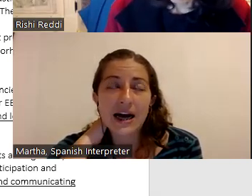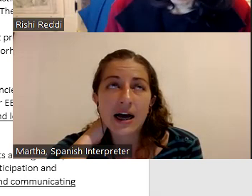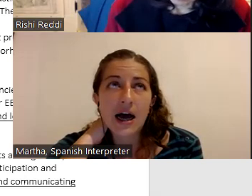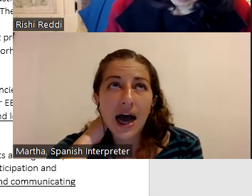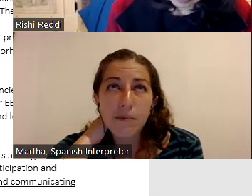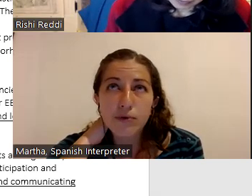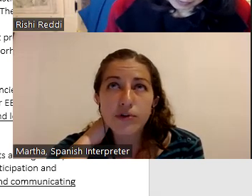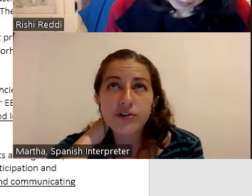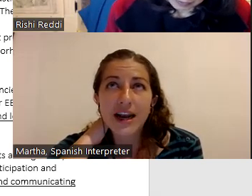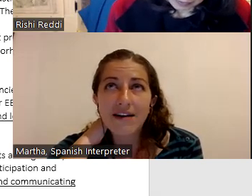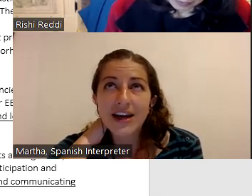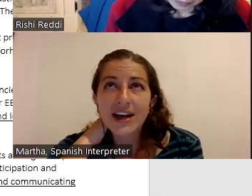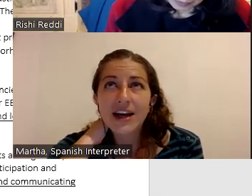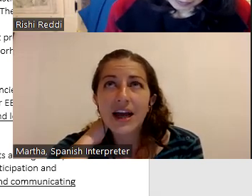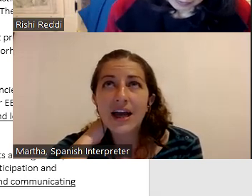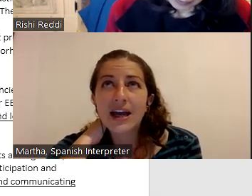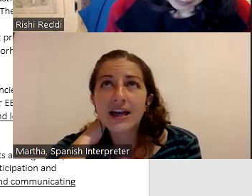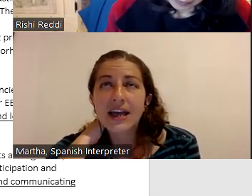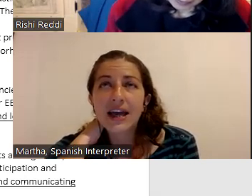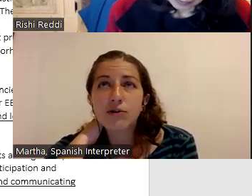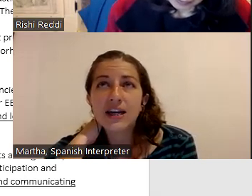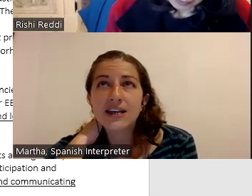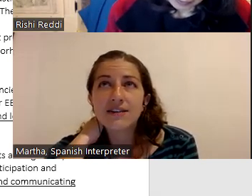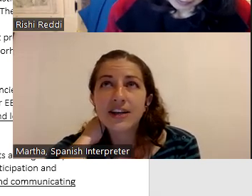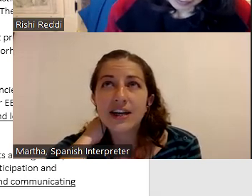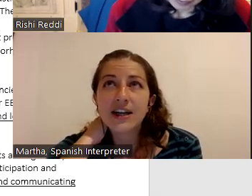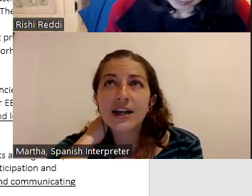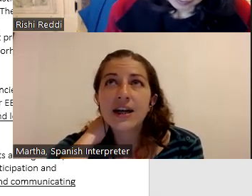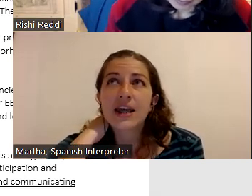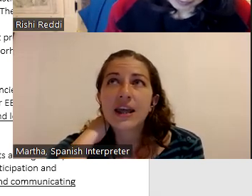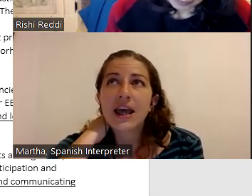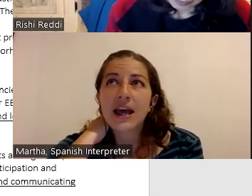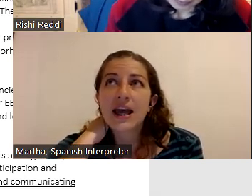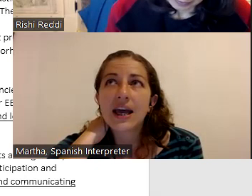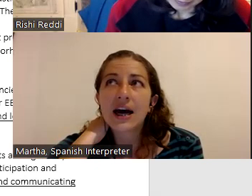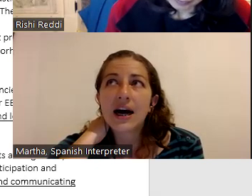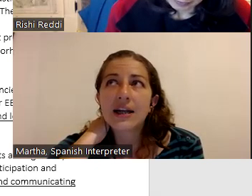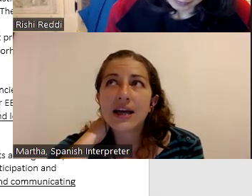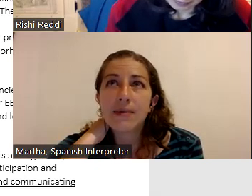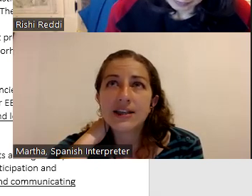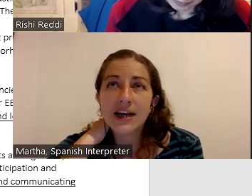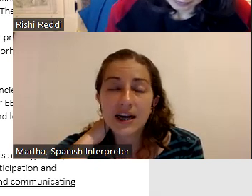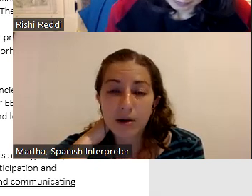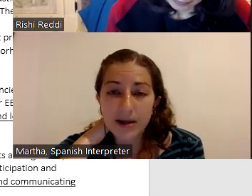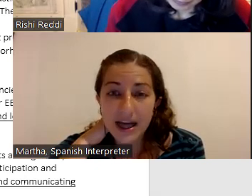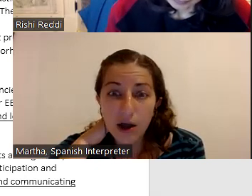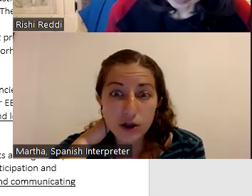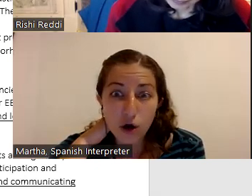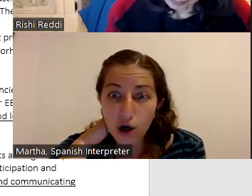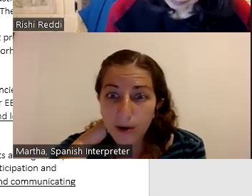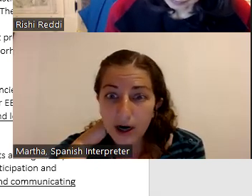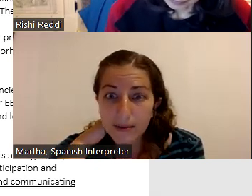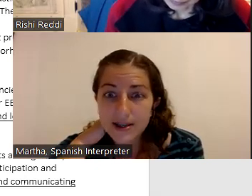have that drive it, so that it doesn't have to be every process is the same, but if every process has to be